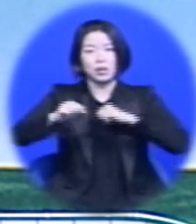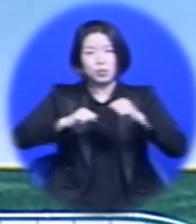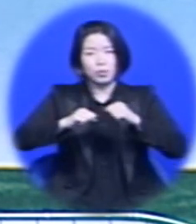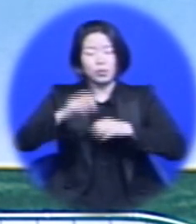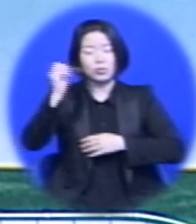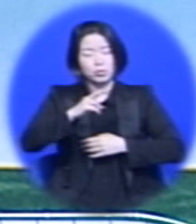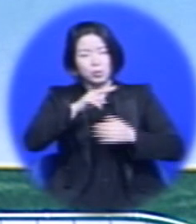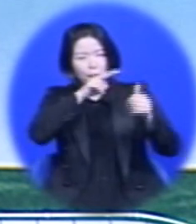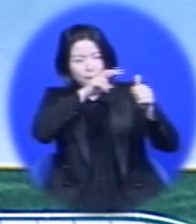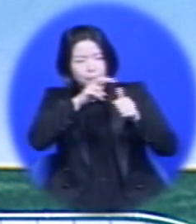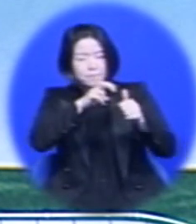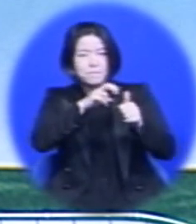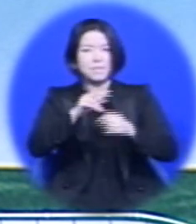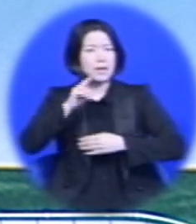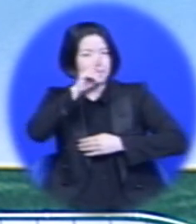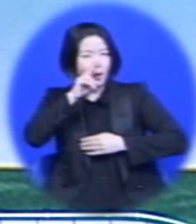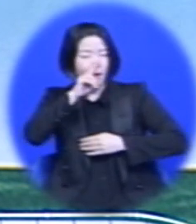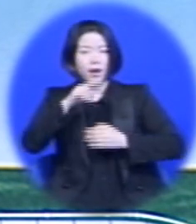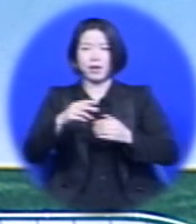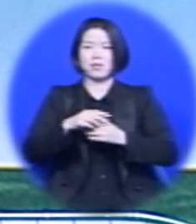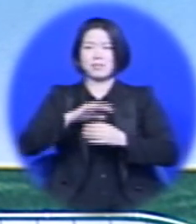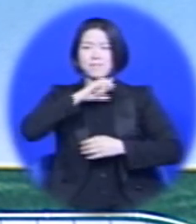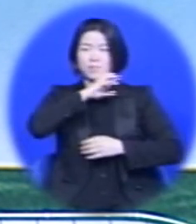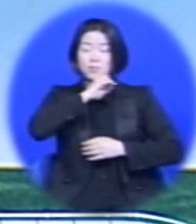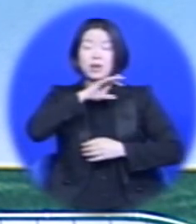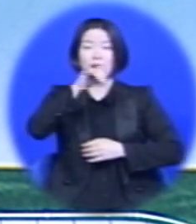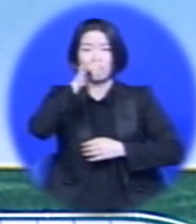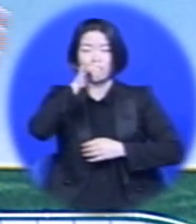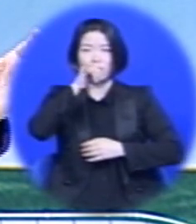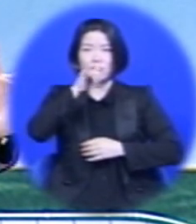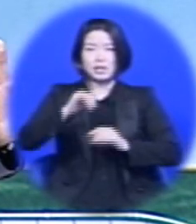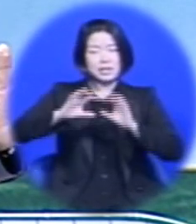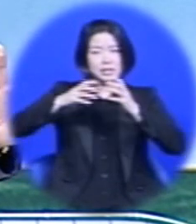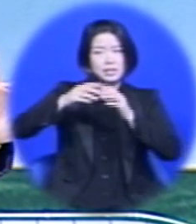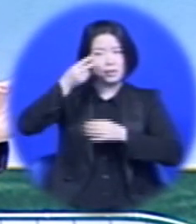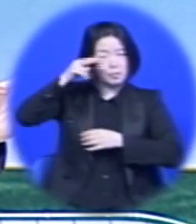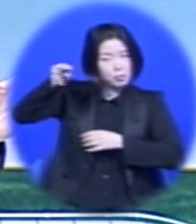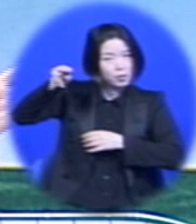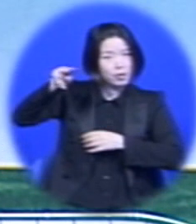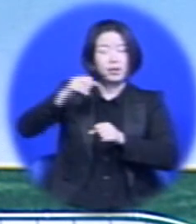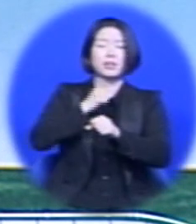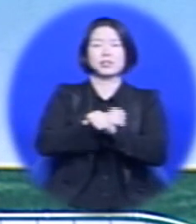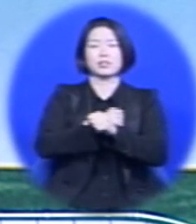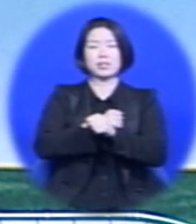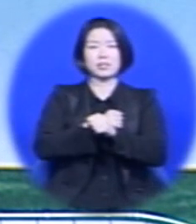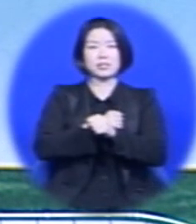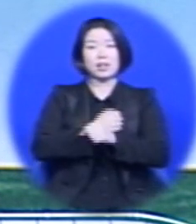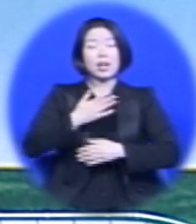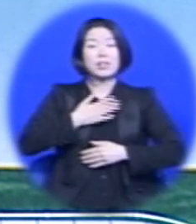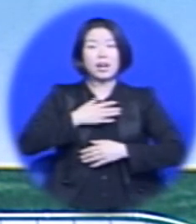서로 질투하고 원망하면서 세상에 한눈 팔고 사는 정말 스스로